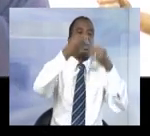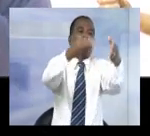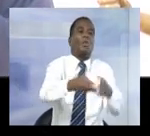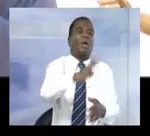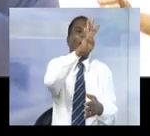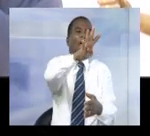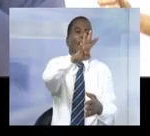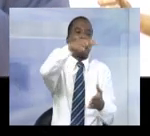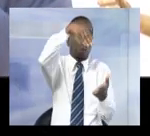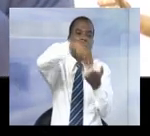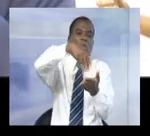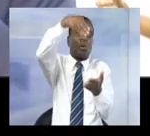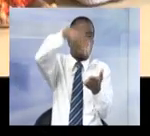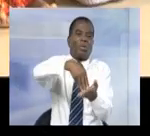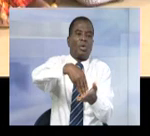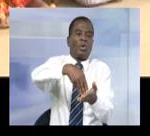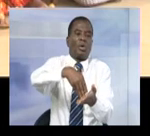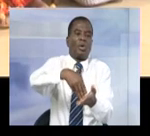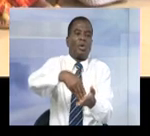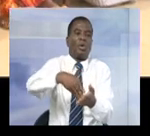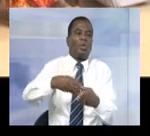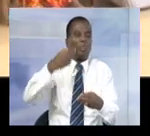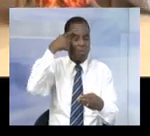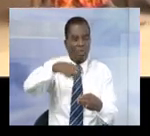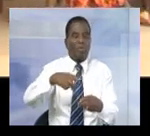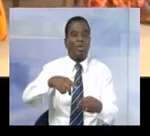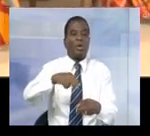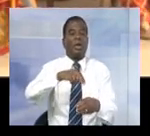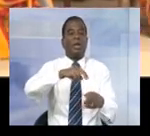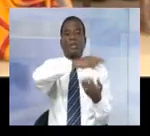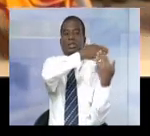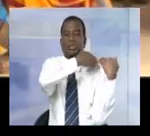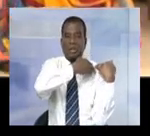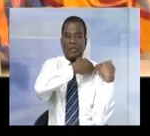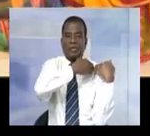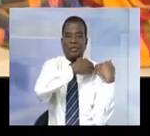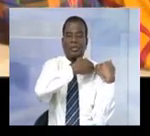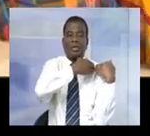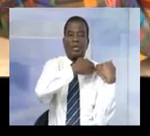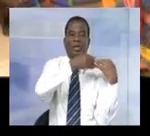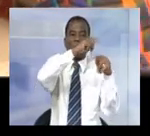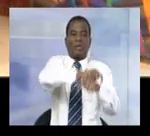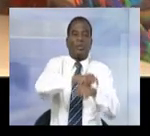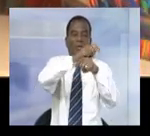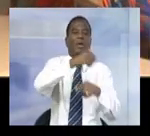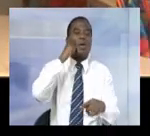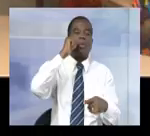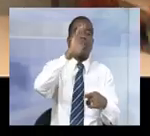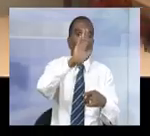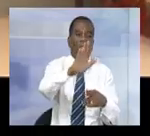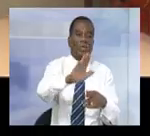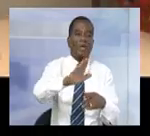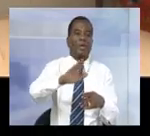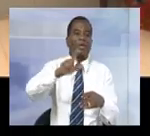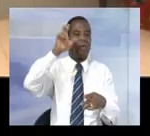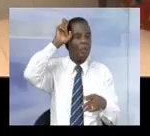4 millions de francs destinée aux notables de la cour royale de l'Indénié et du Duablin et aux femmes commiens de la